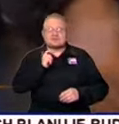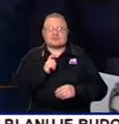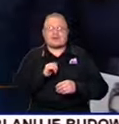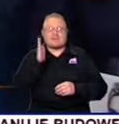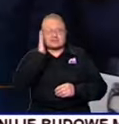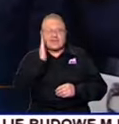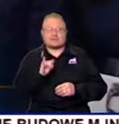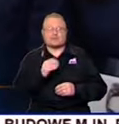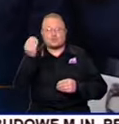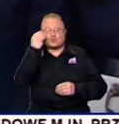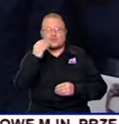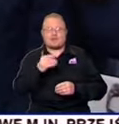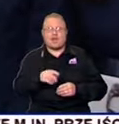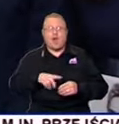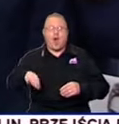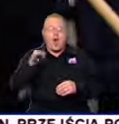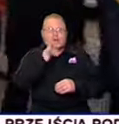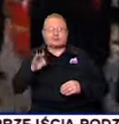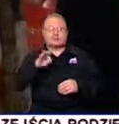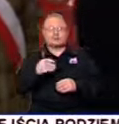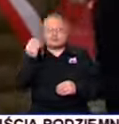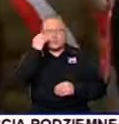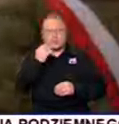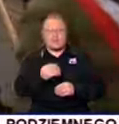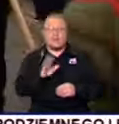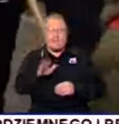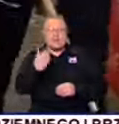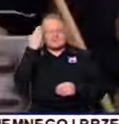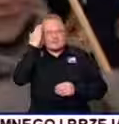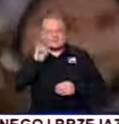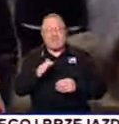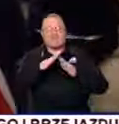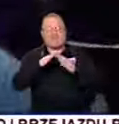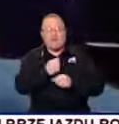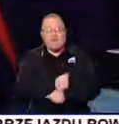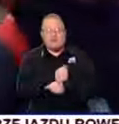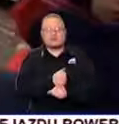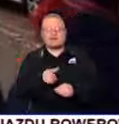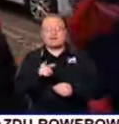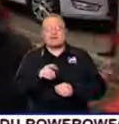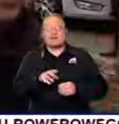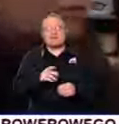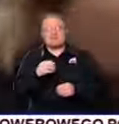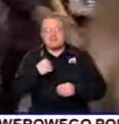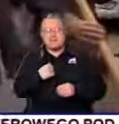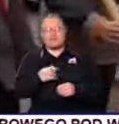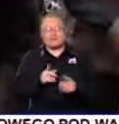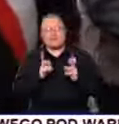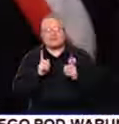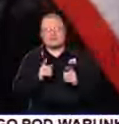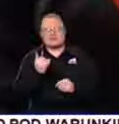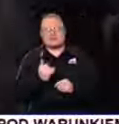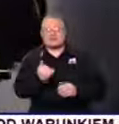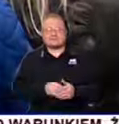i uczniowie okolicznych szkół. Mają świadomość tego, jak w obozie podczas II wojny światowej traktowani byli mali